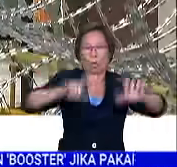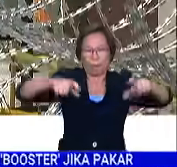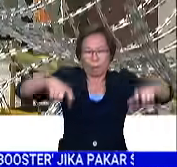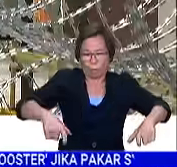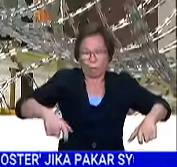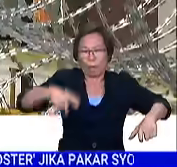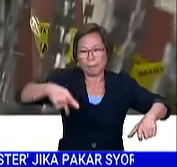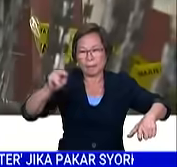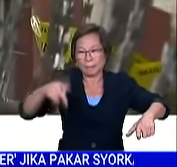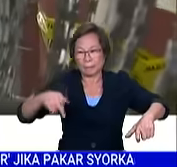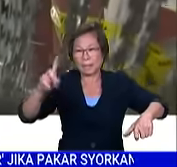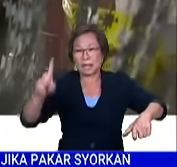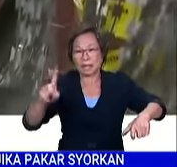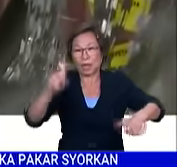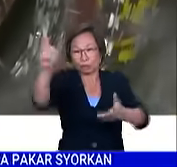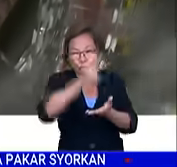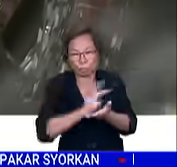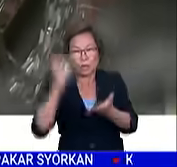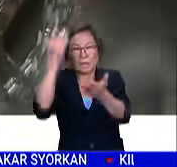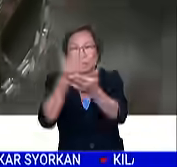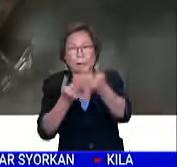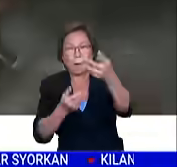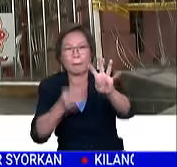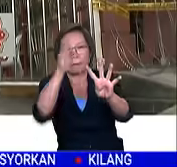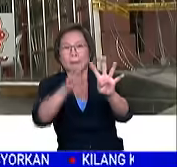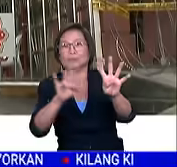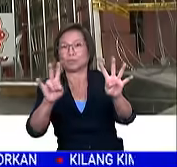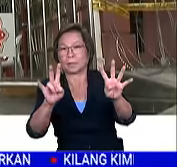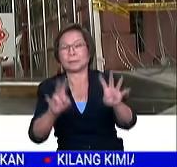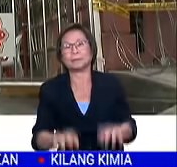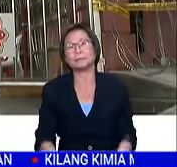selama 2 minggu sehingga 14 Julai depan.